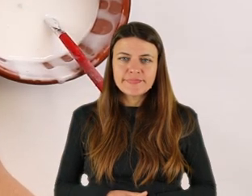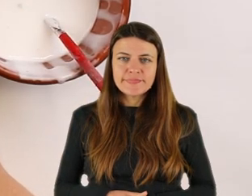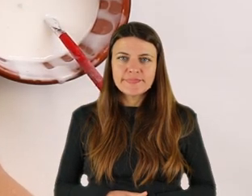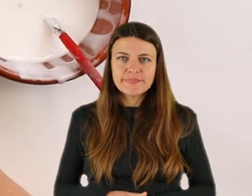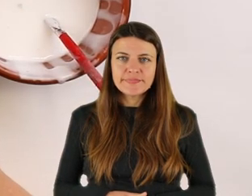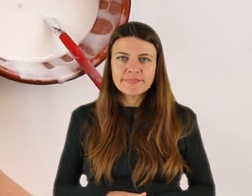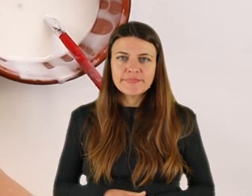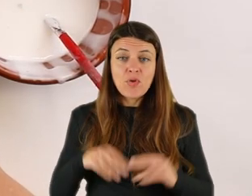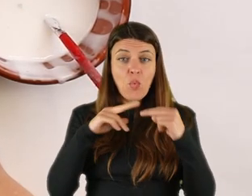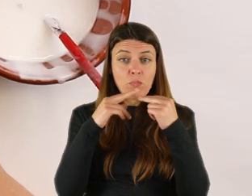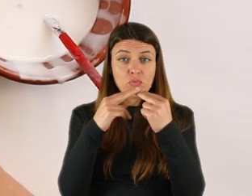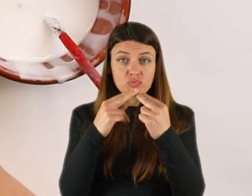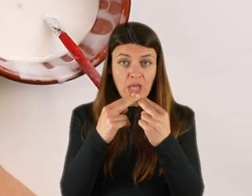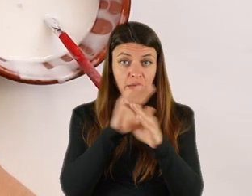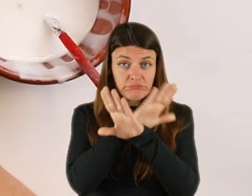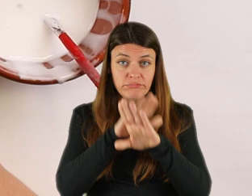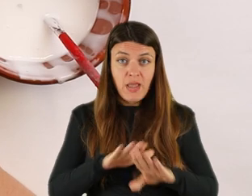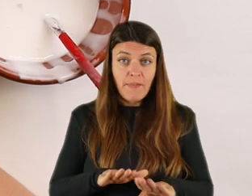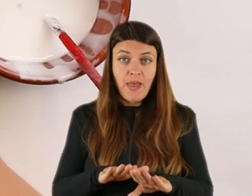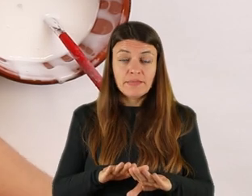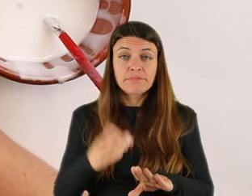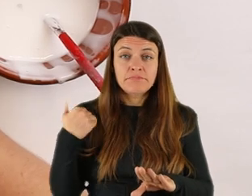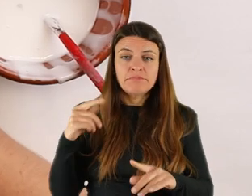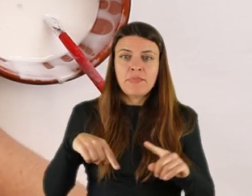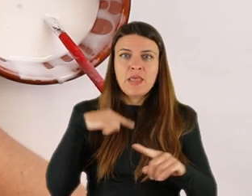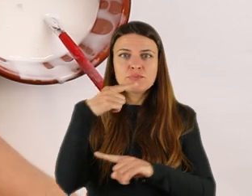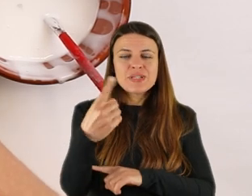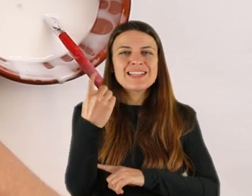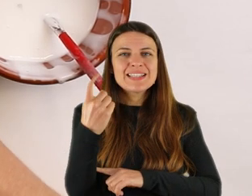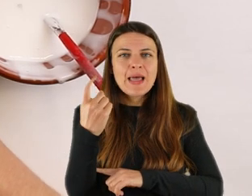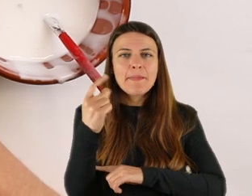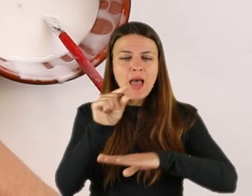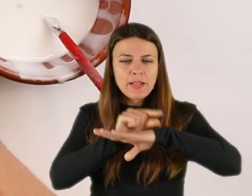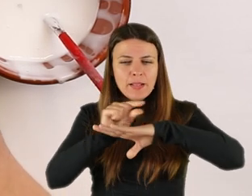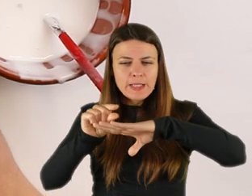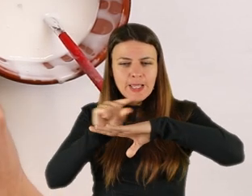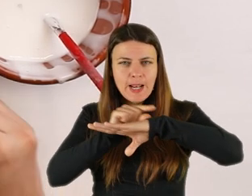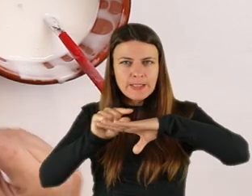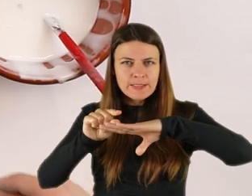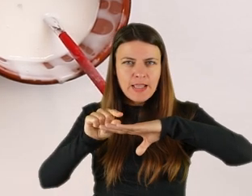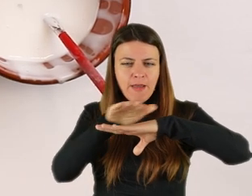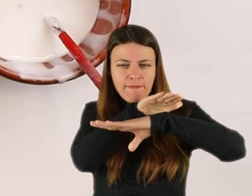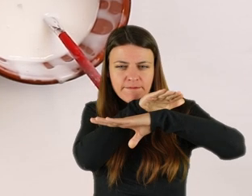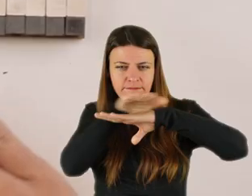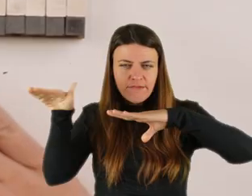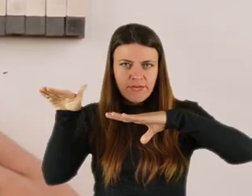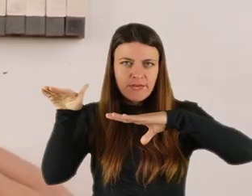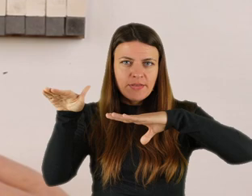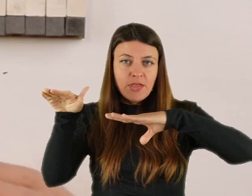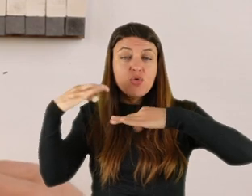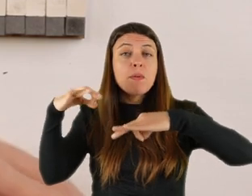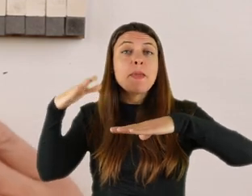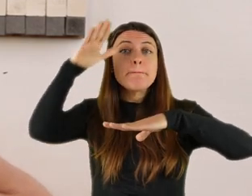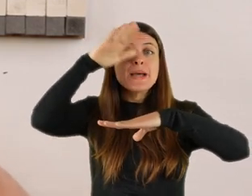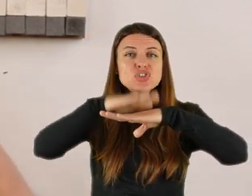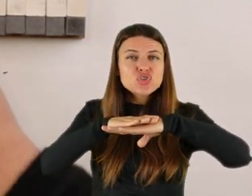Un cop s'havia acabat el mosaic, el que s'havia de fer era anivellar totes les tesseles i llavors per sobre normalment es posava una capa